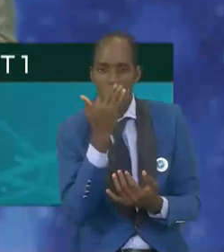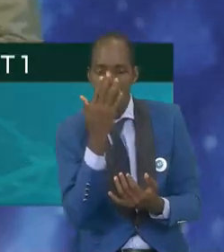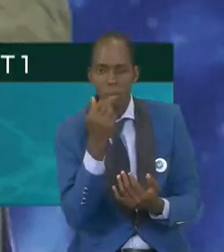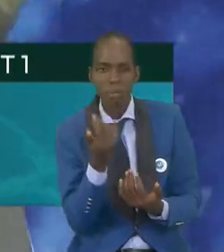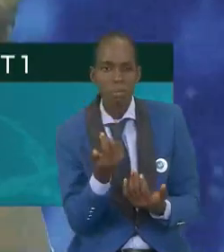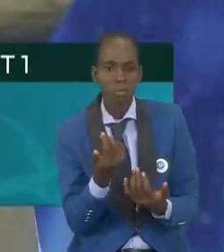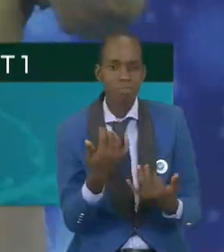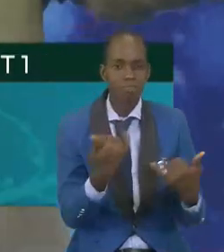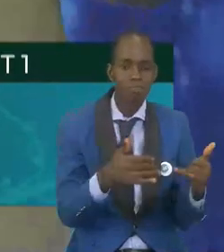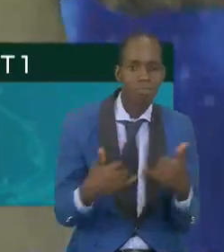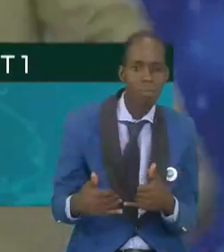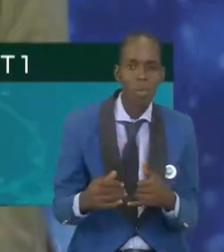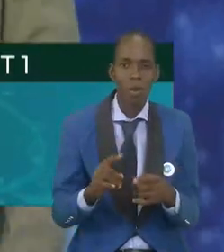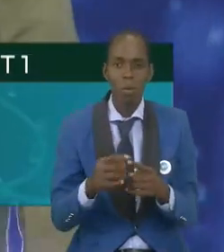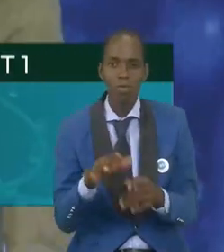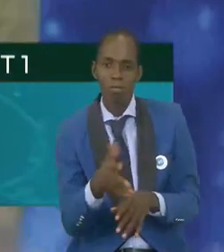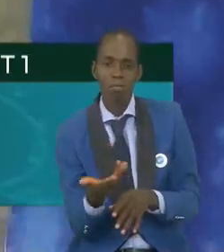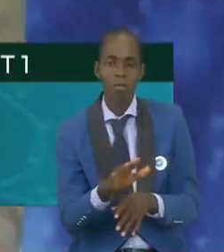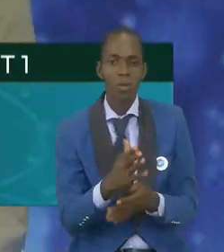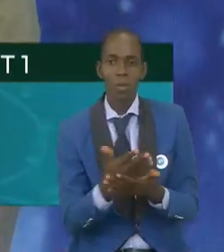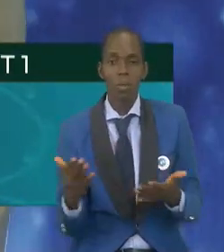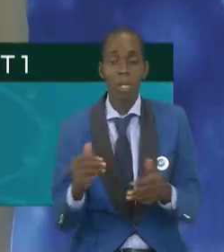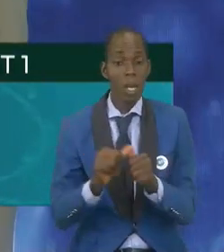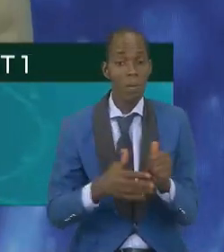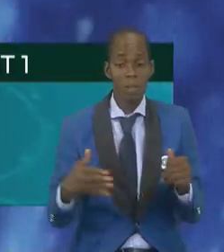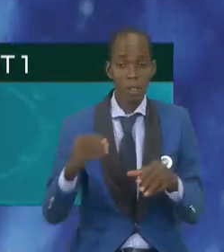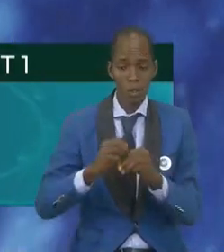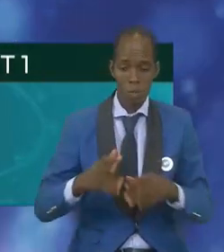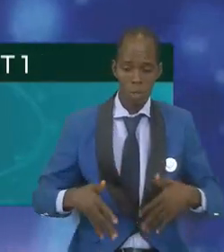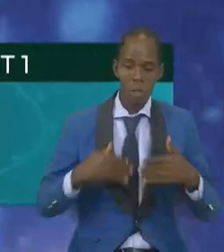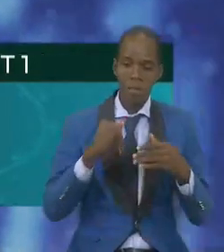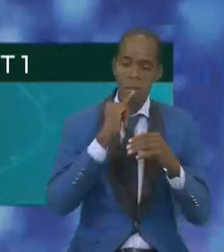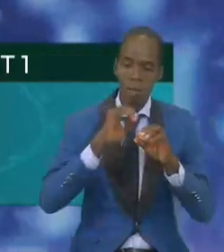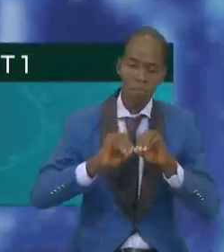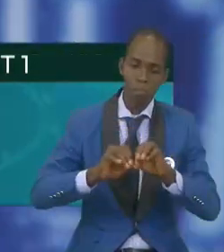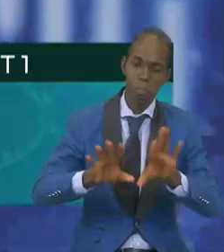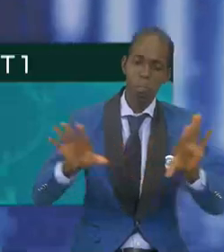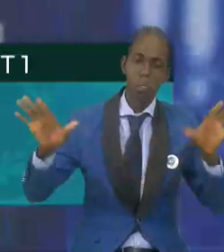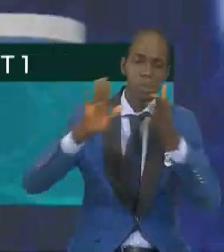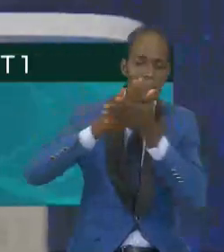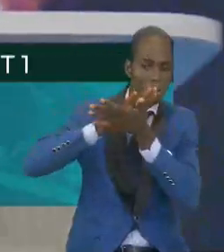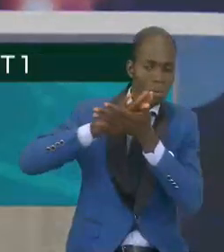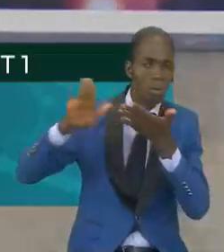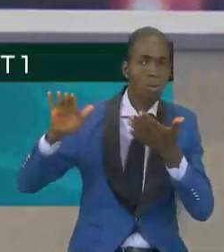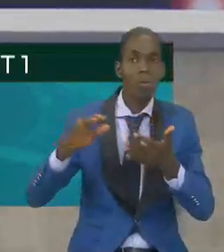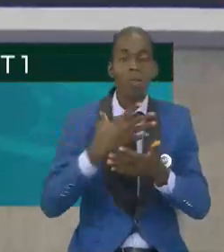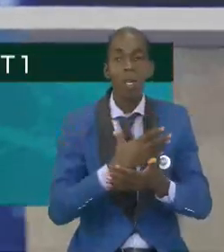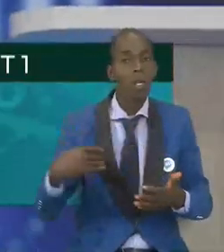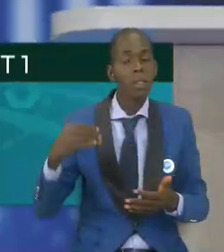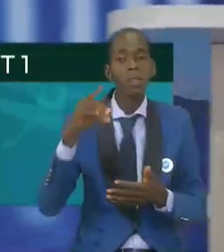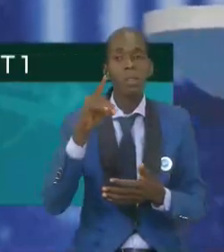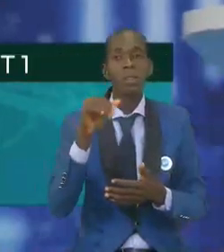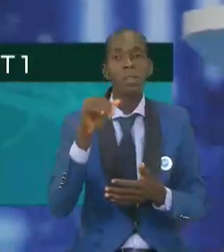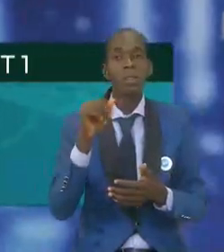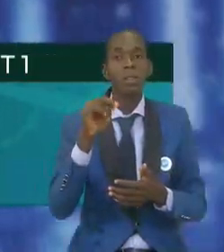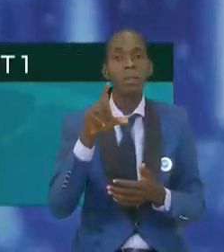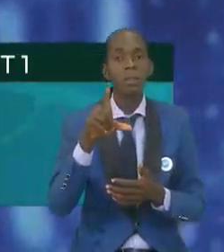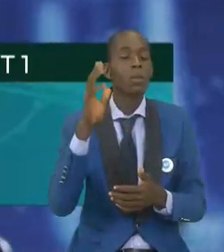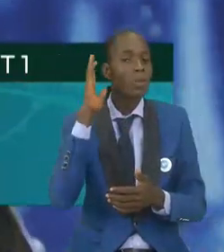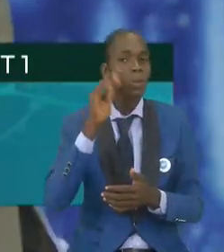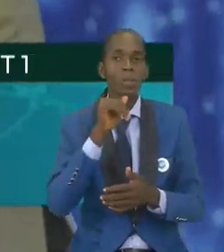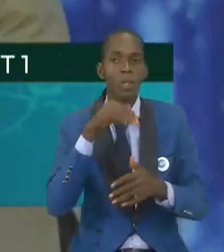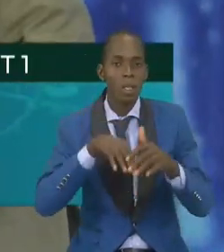et il y a pas donc de couci-couça et on ne joue à aucun jeu tout est clair dans sa vie